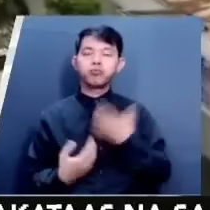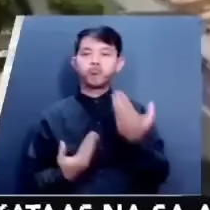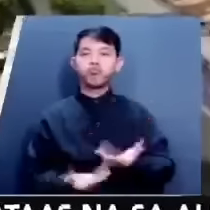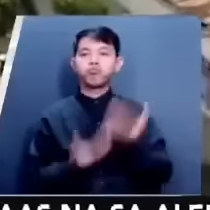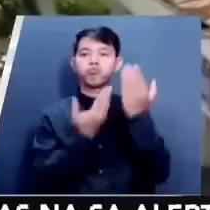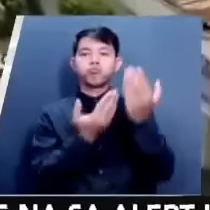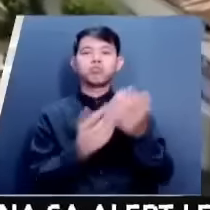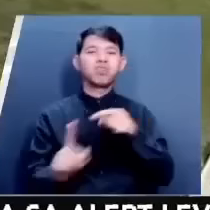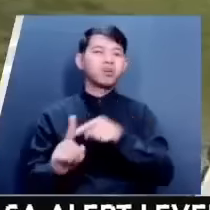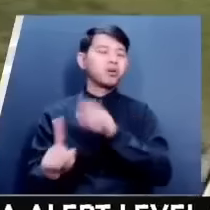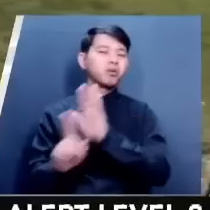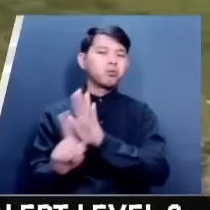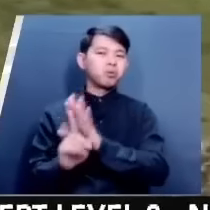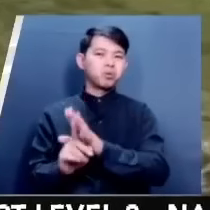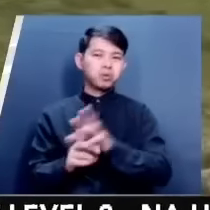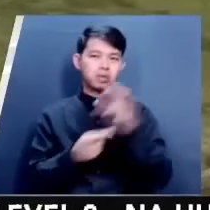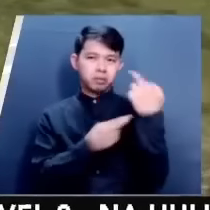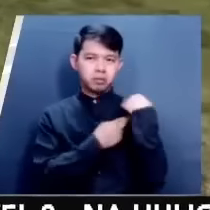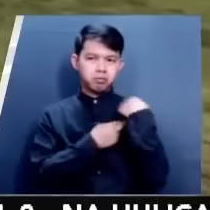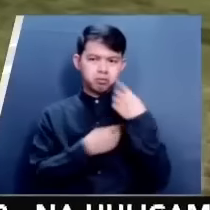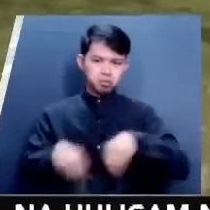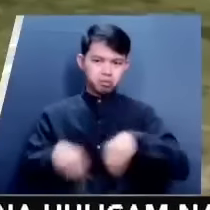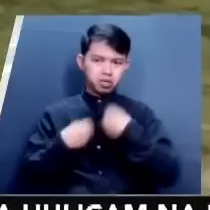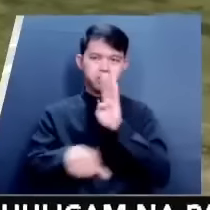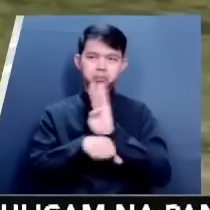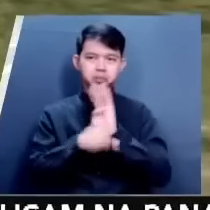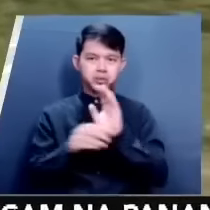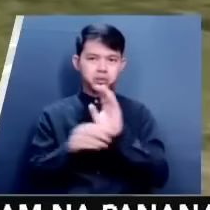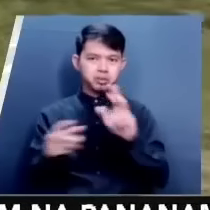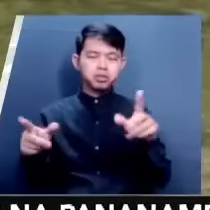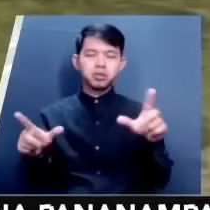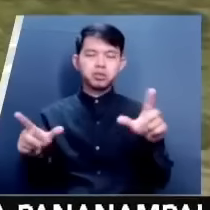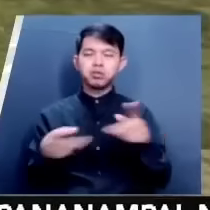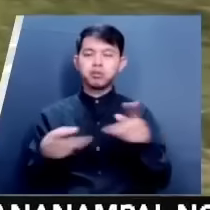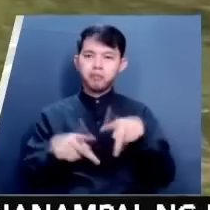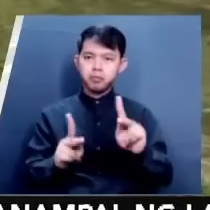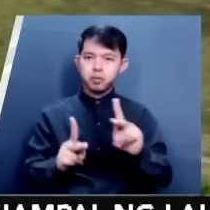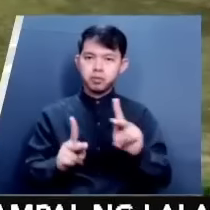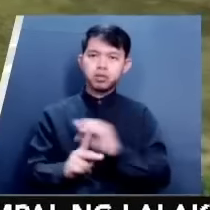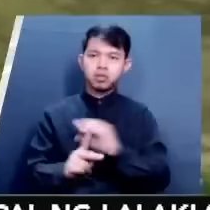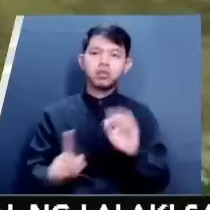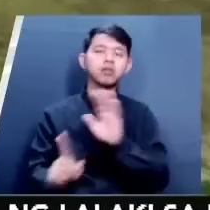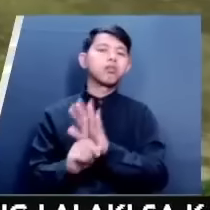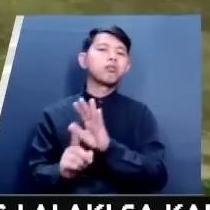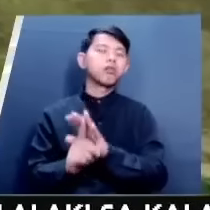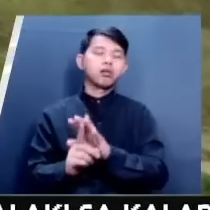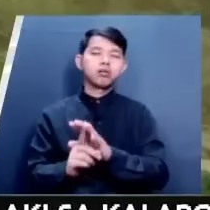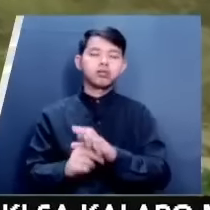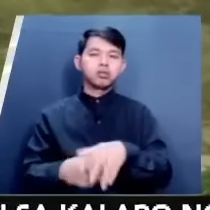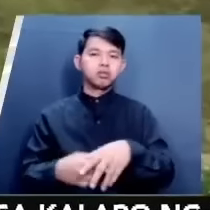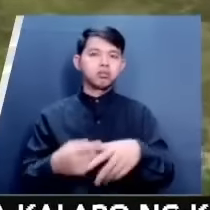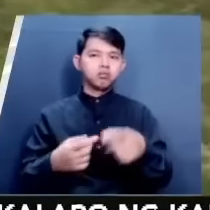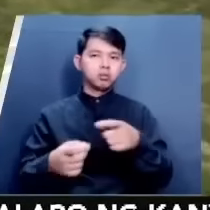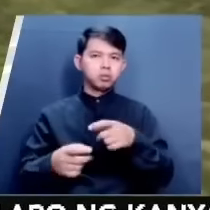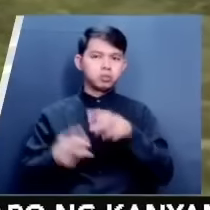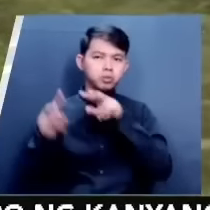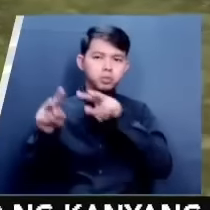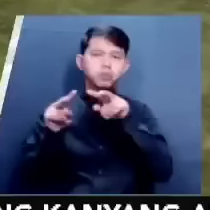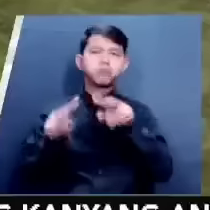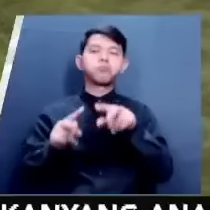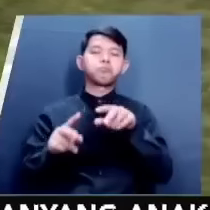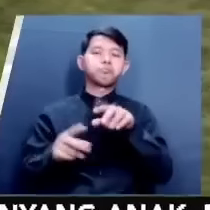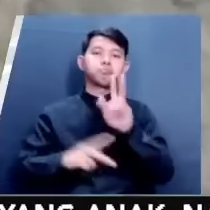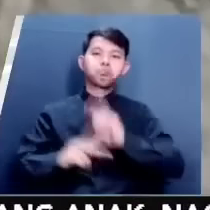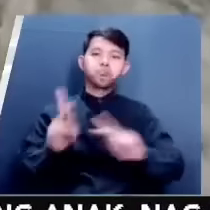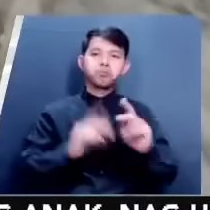na nag-i-issue ng business permit at yung supervision niya sa kanyang mga tauhan na bakit nabibigyan ng business permit na ganun ay